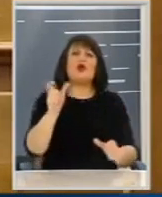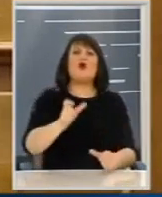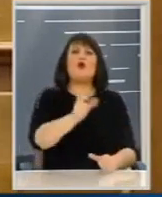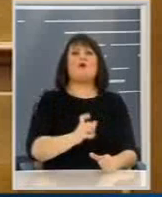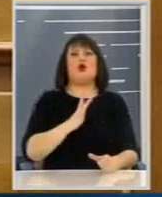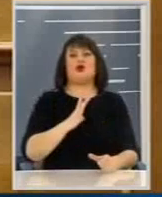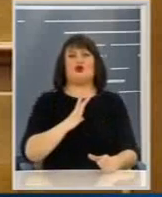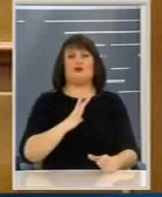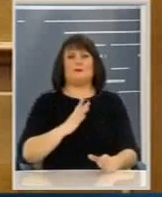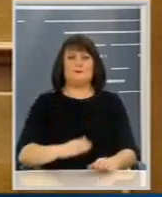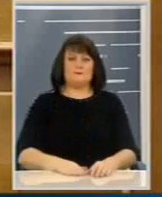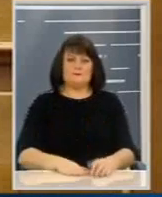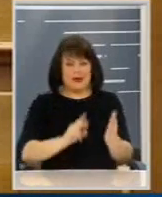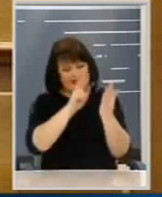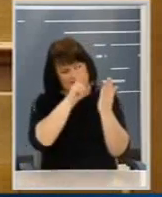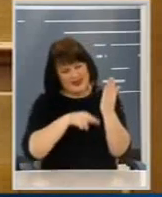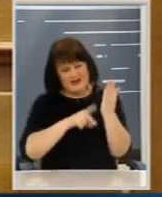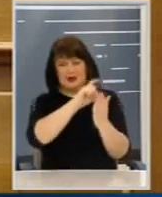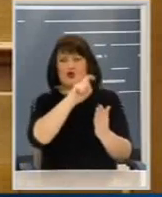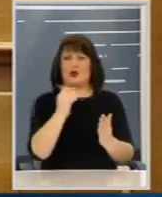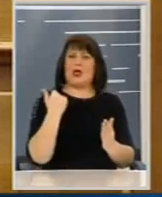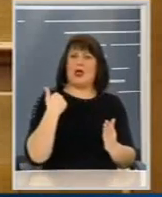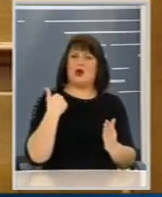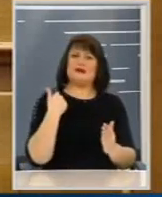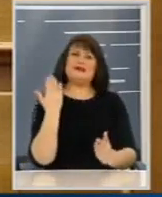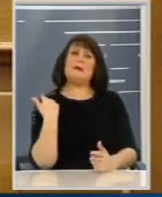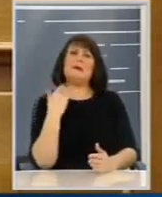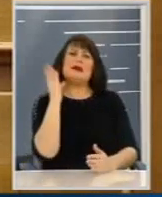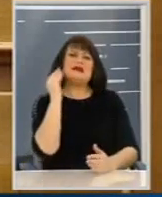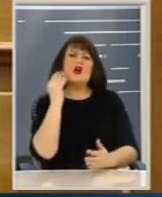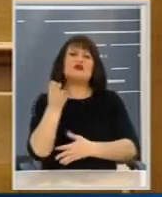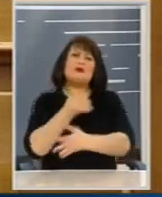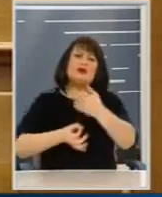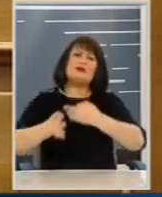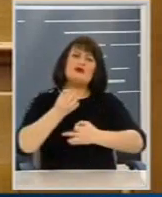Διαβάζοντας κανείς την ερώτησή σας, αλλά και ακούγοντάς σας να μιλάτε από αυτό το βήμα,